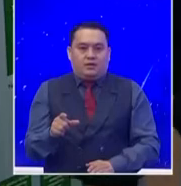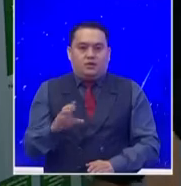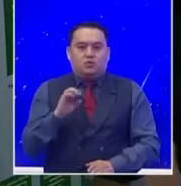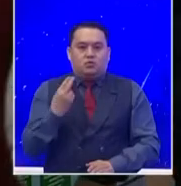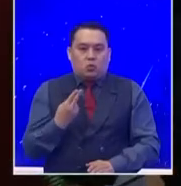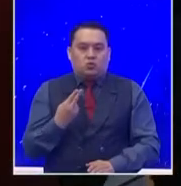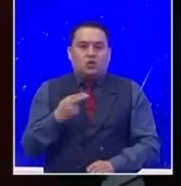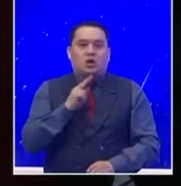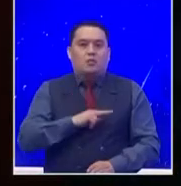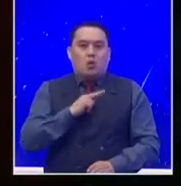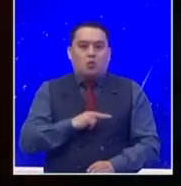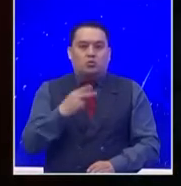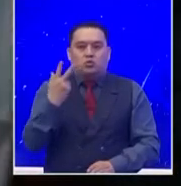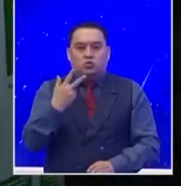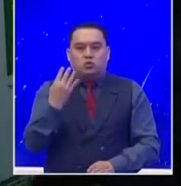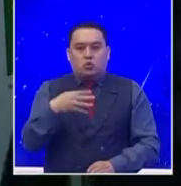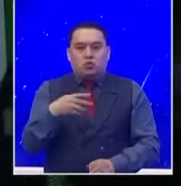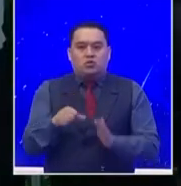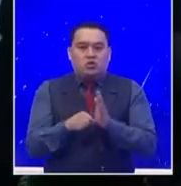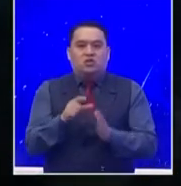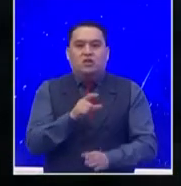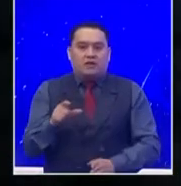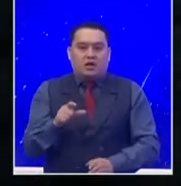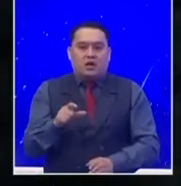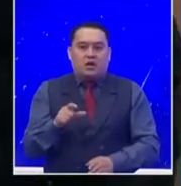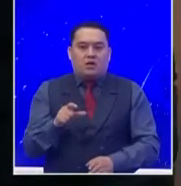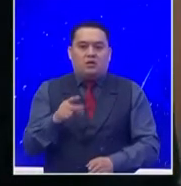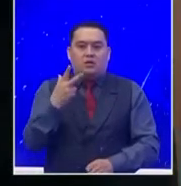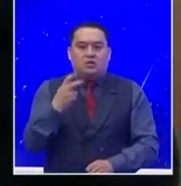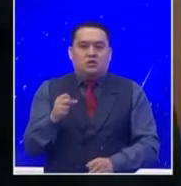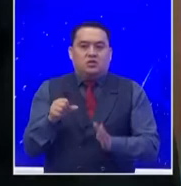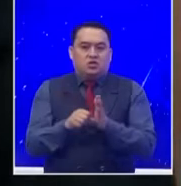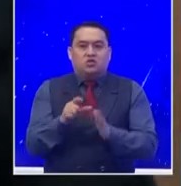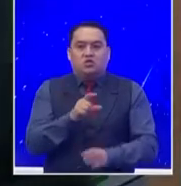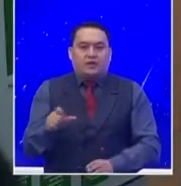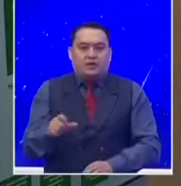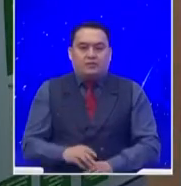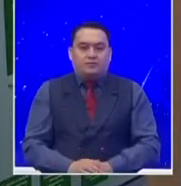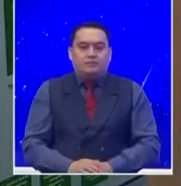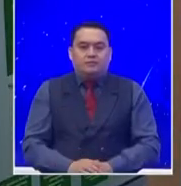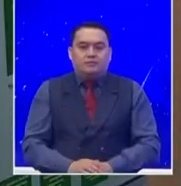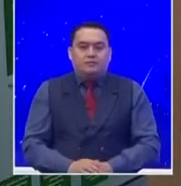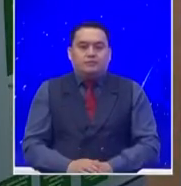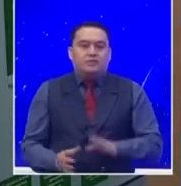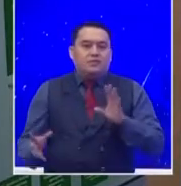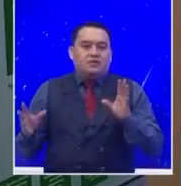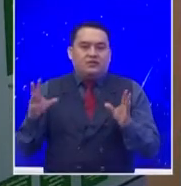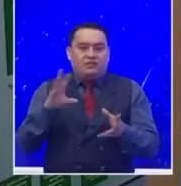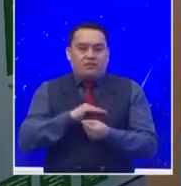социальные рабочие места 46 человек, профобучение 306 человек. Всего